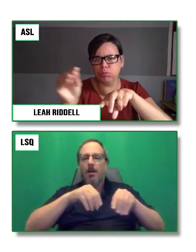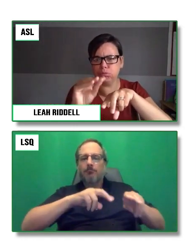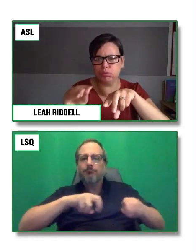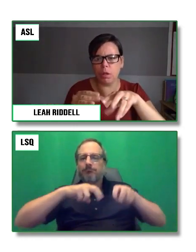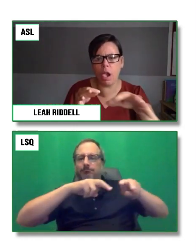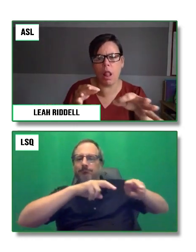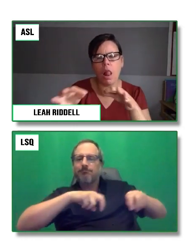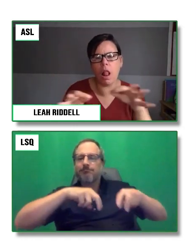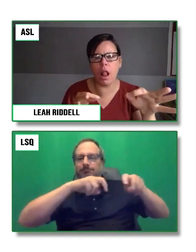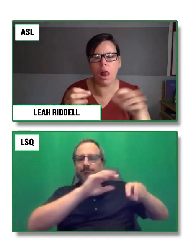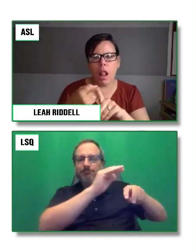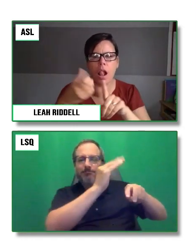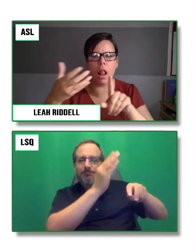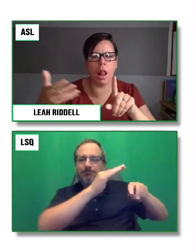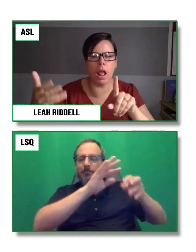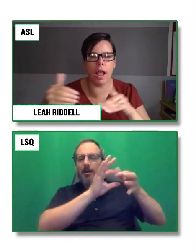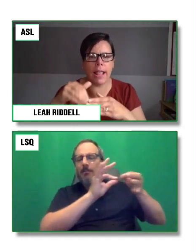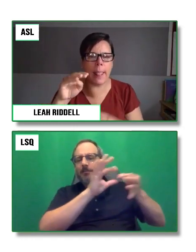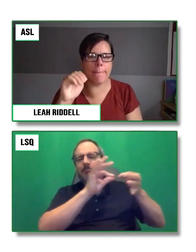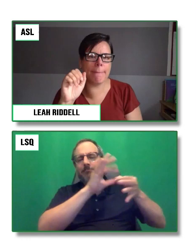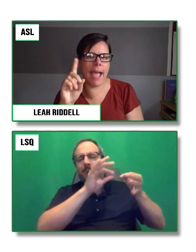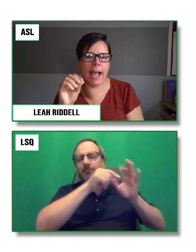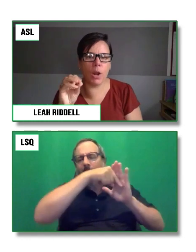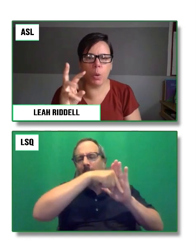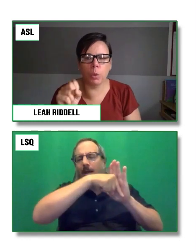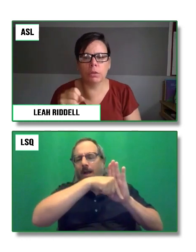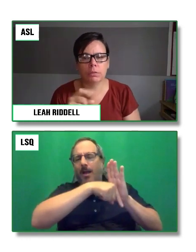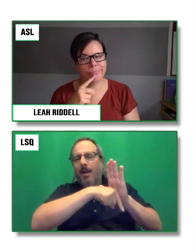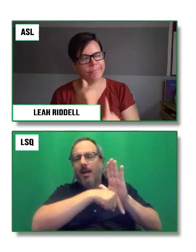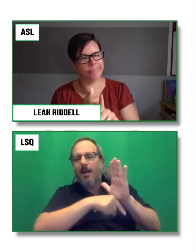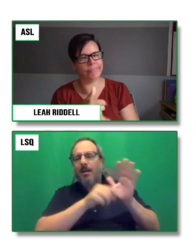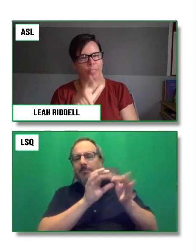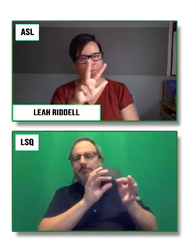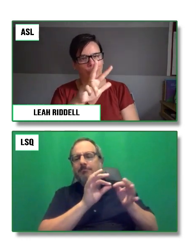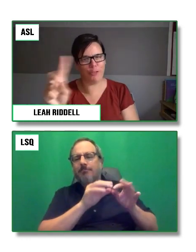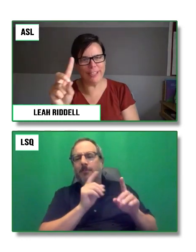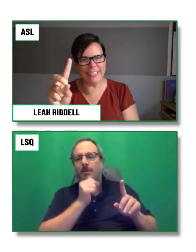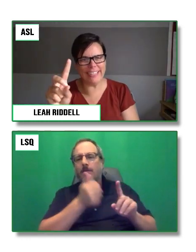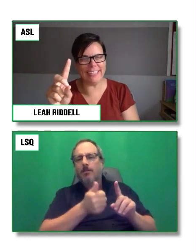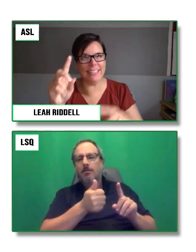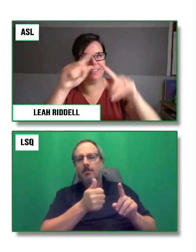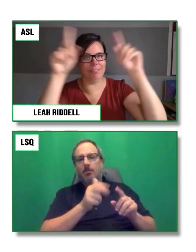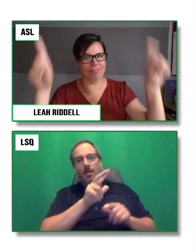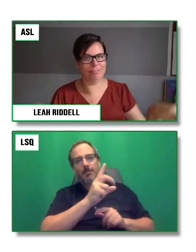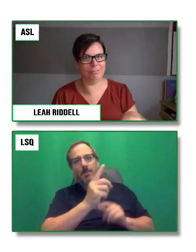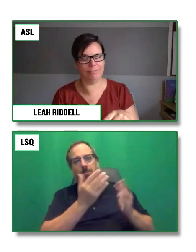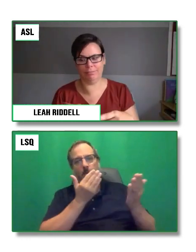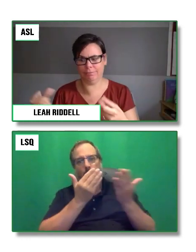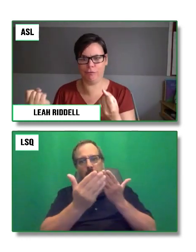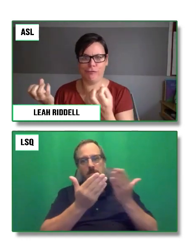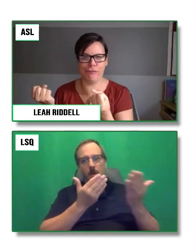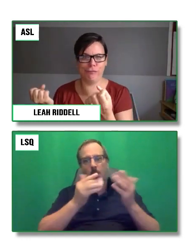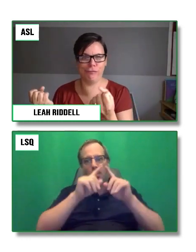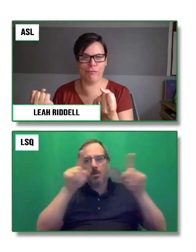par l'artiste ou le mouvement. Disons que ce cheval, tel que l'on le voit dans l'œuvre,